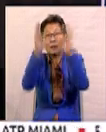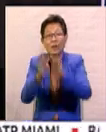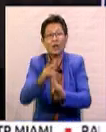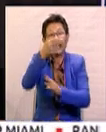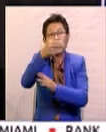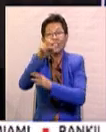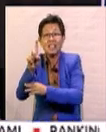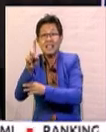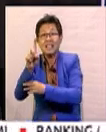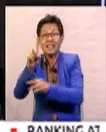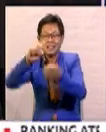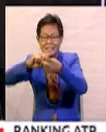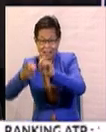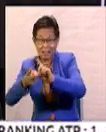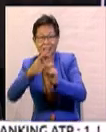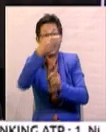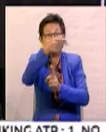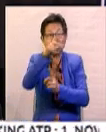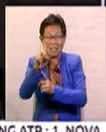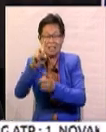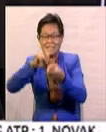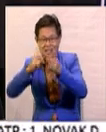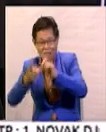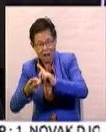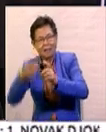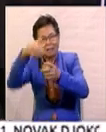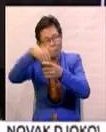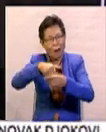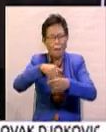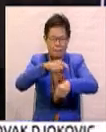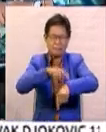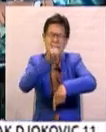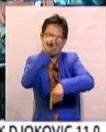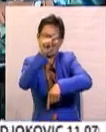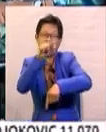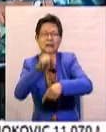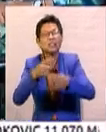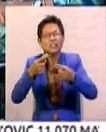definition, berdefinisi tinggi dalam masa terdekat ini.